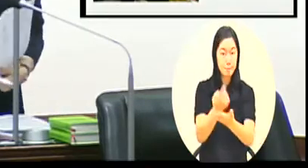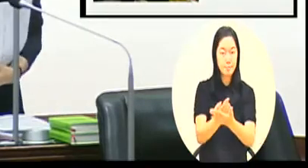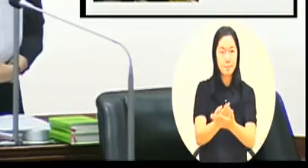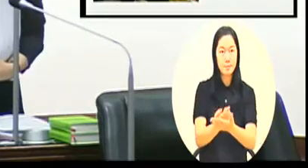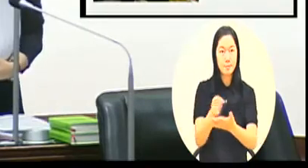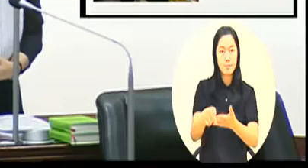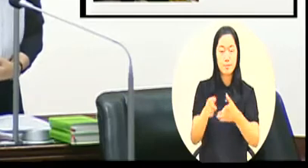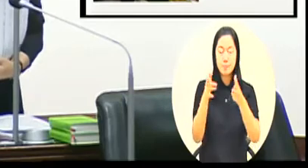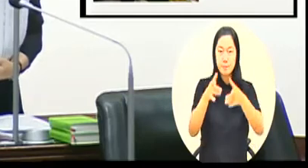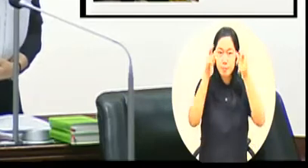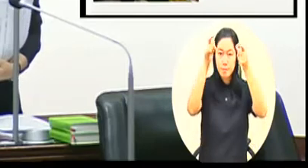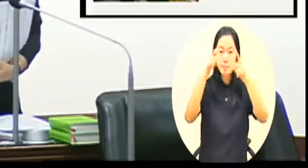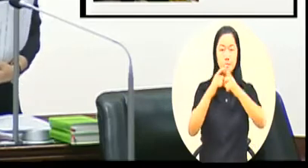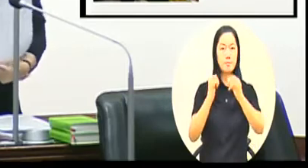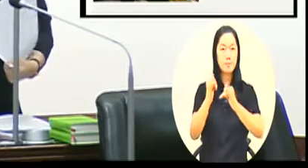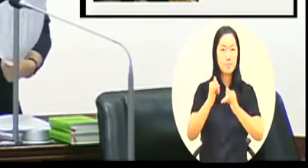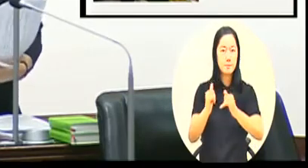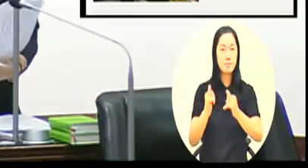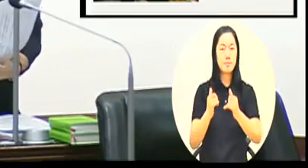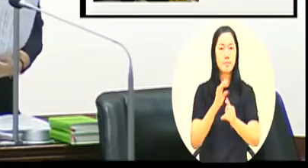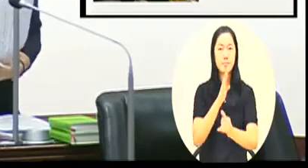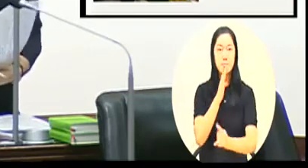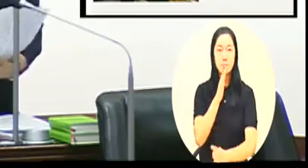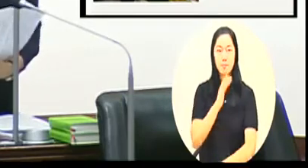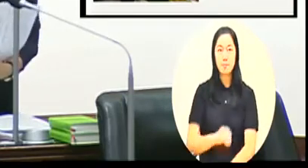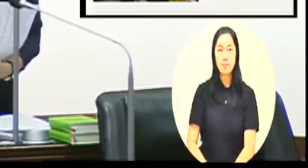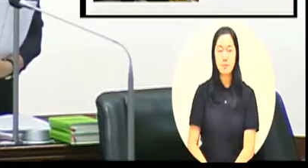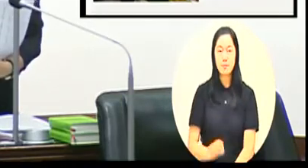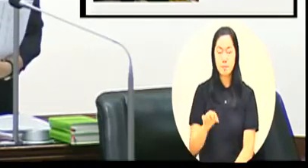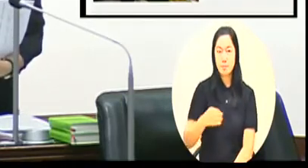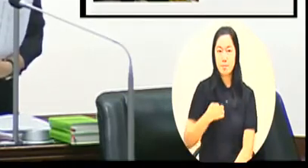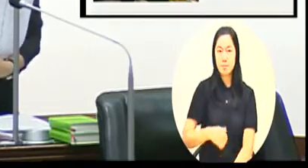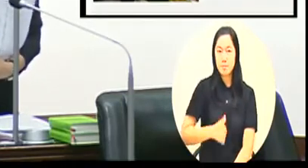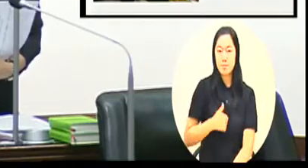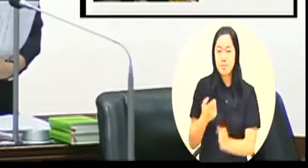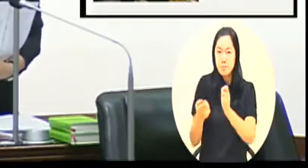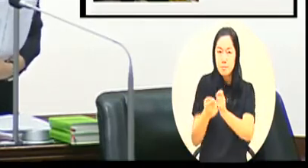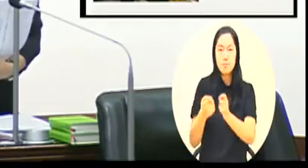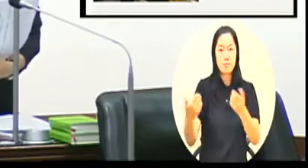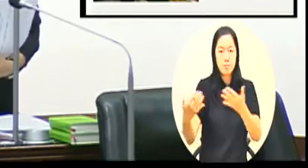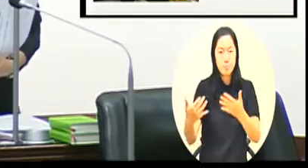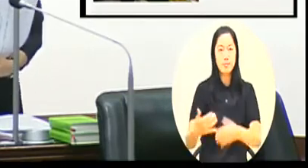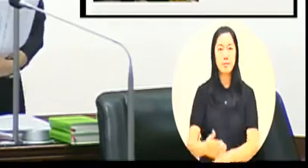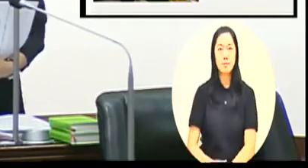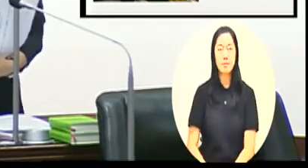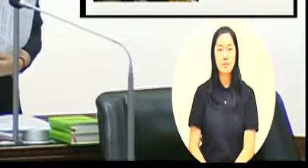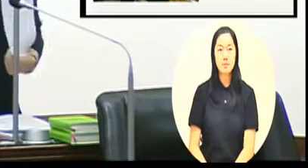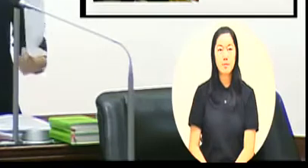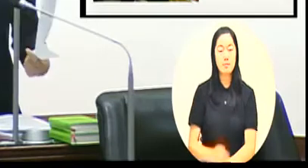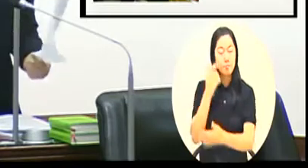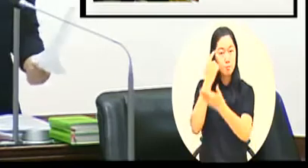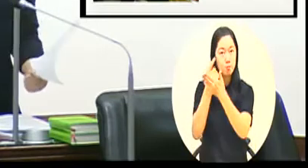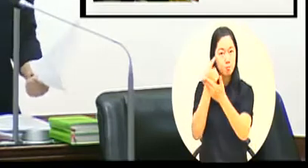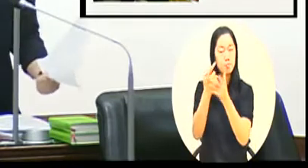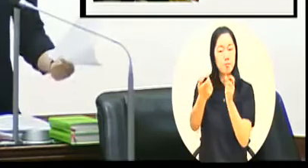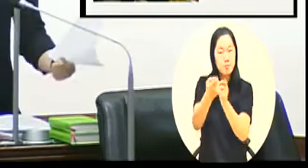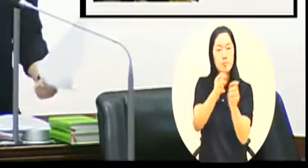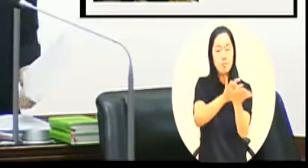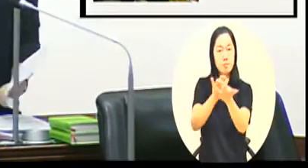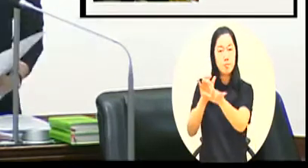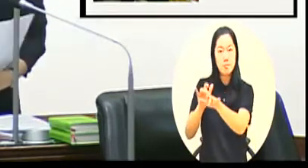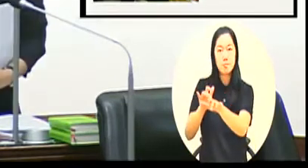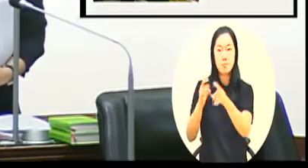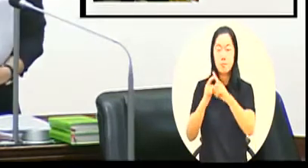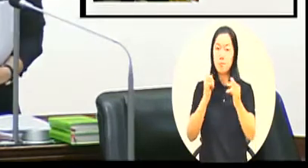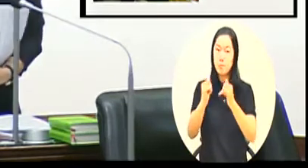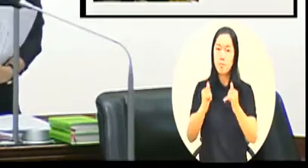对我们高雄市民来讲是非常一个贴切的一个问题，可以说每天呐、都会接触到一些市民的